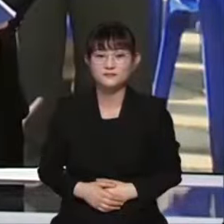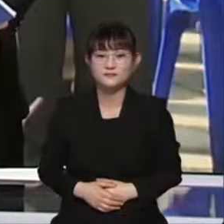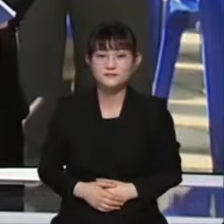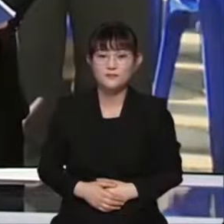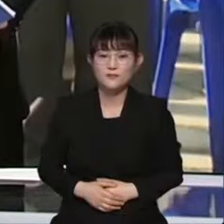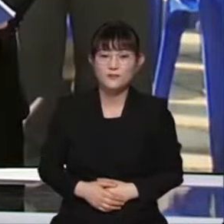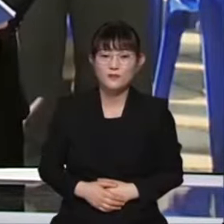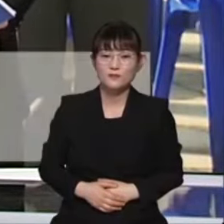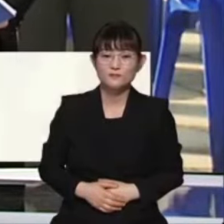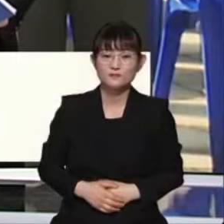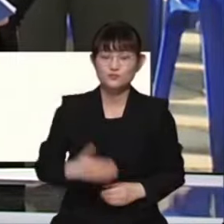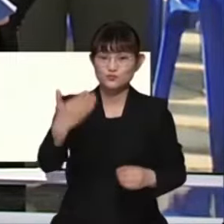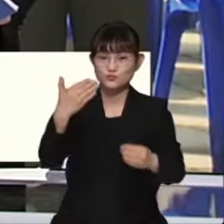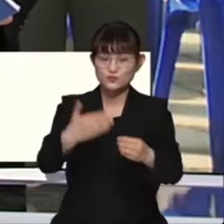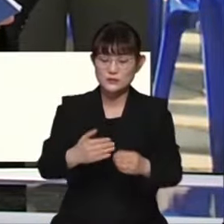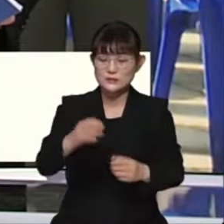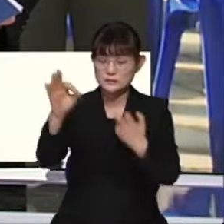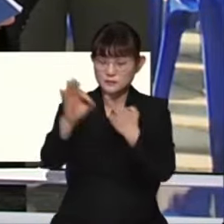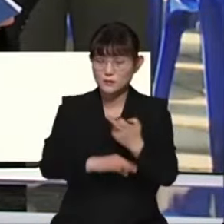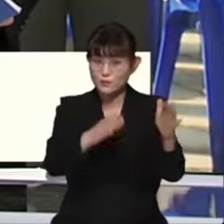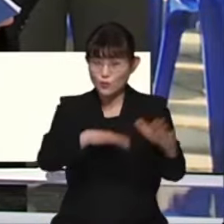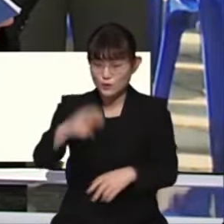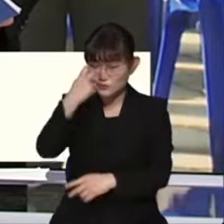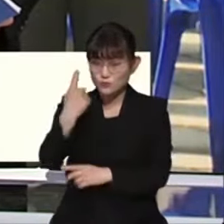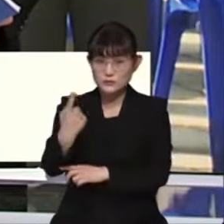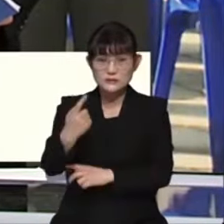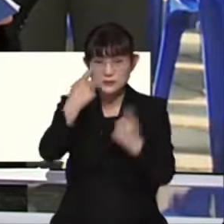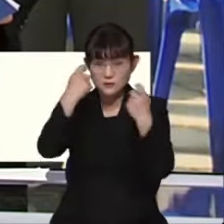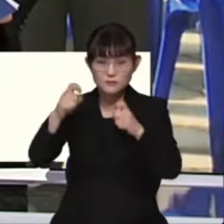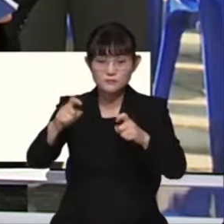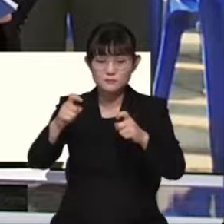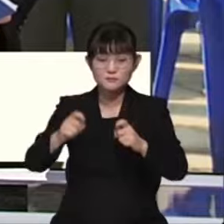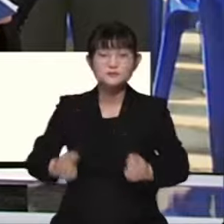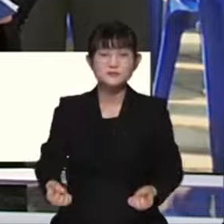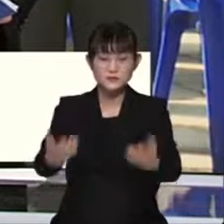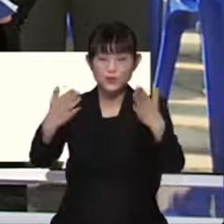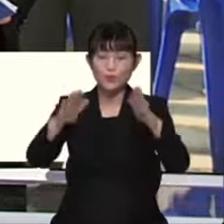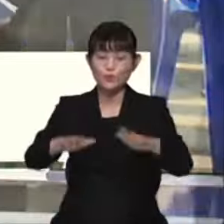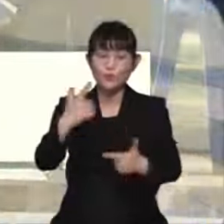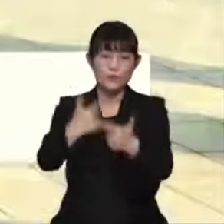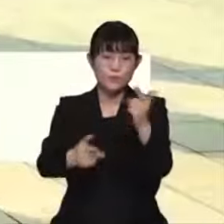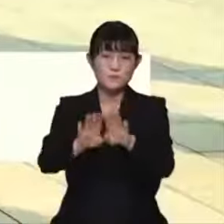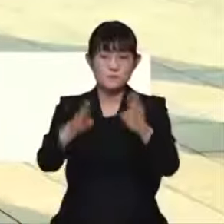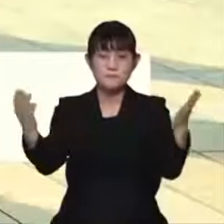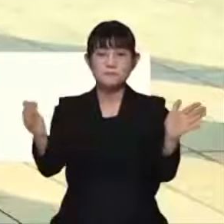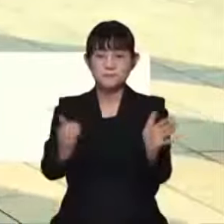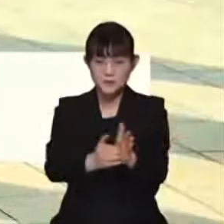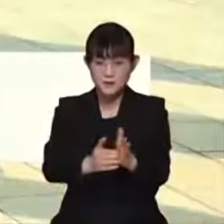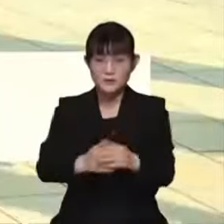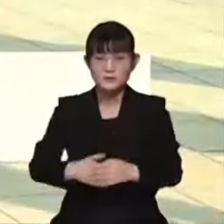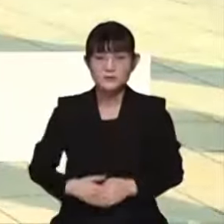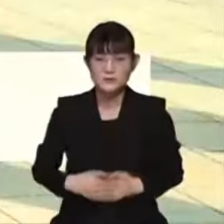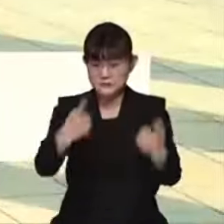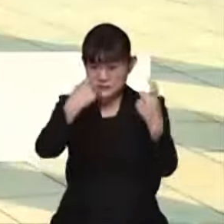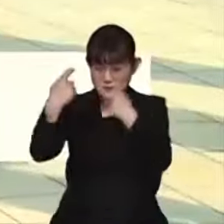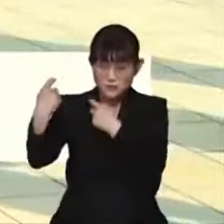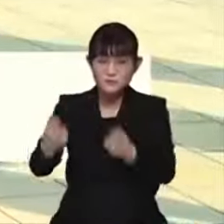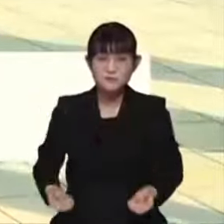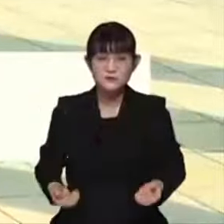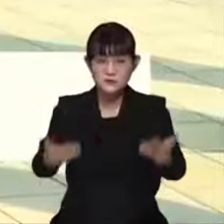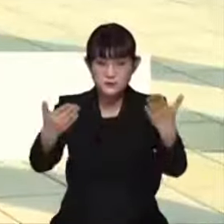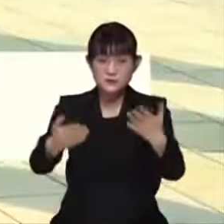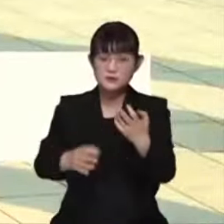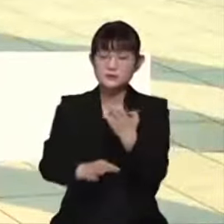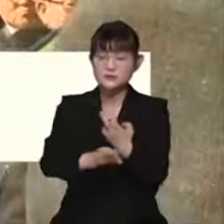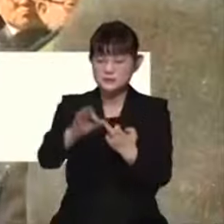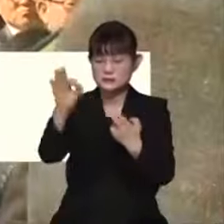제9회 서해 수호의 날 기념식이 오늘 목포 현충공원에서 열렸습니다. 군악대 식전 행사로 시작된 기념식은 서해